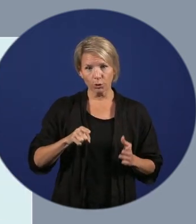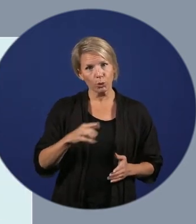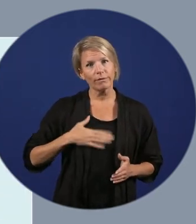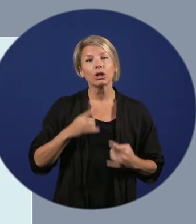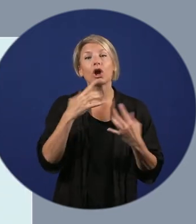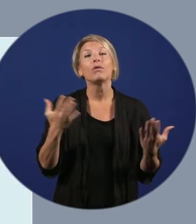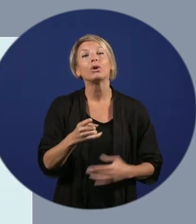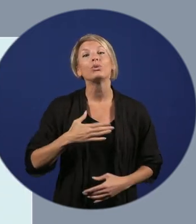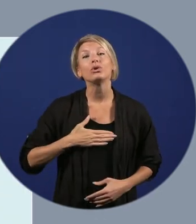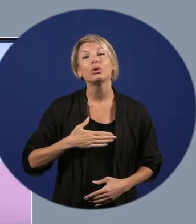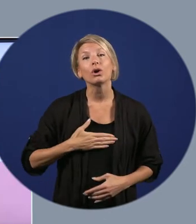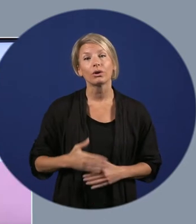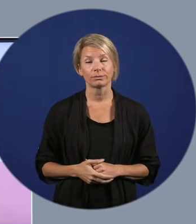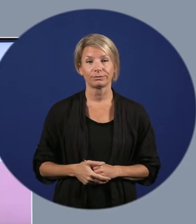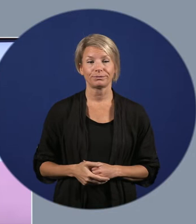hörd.